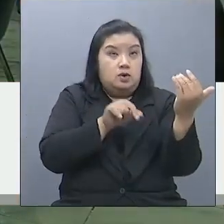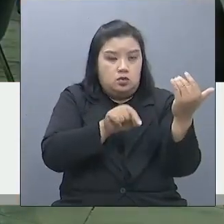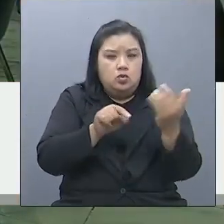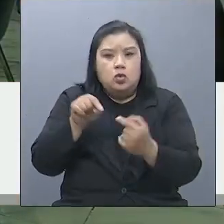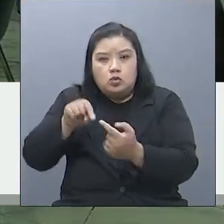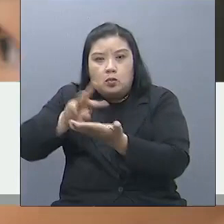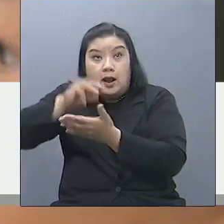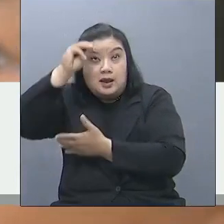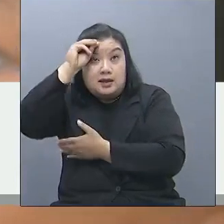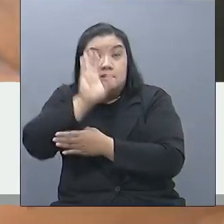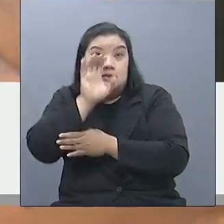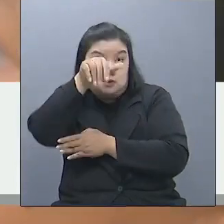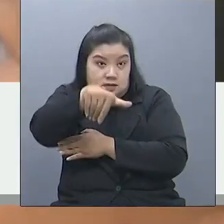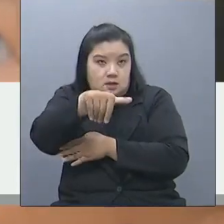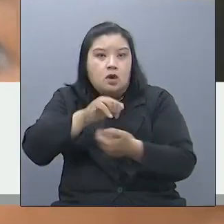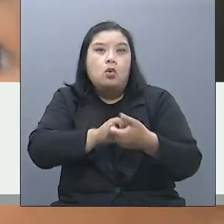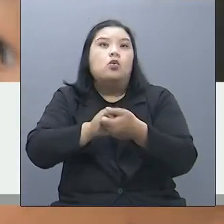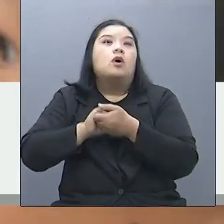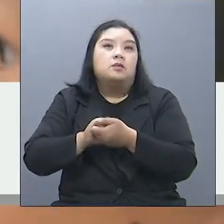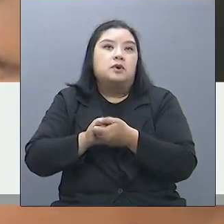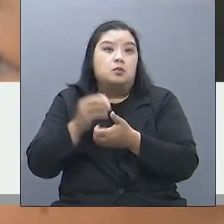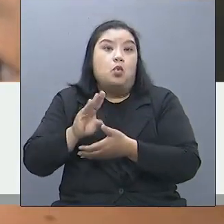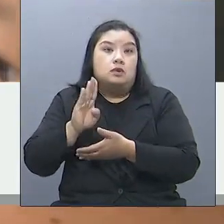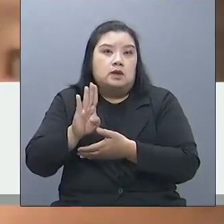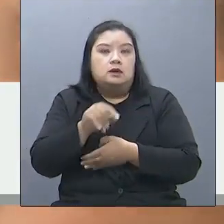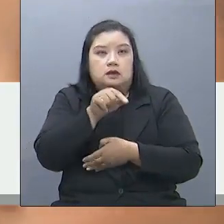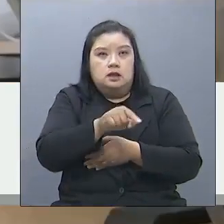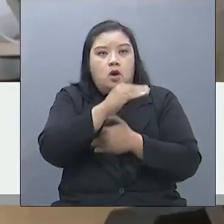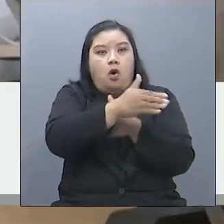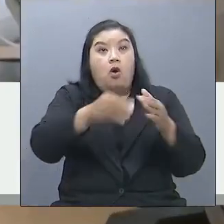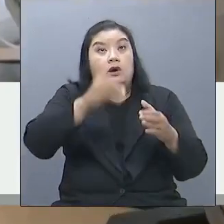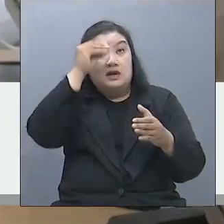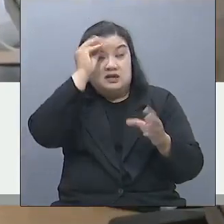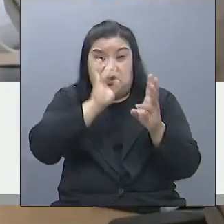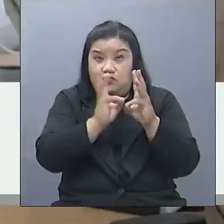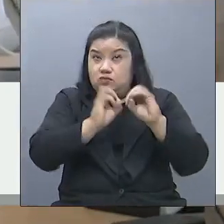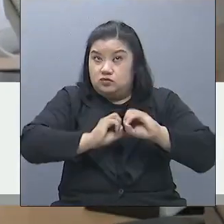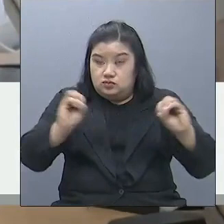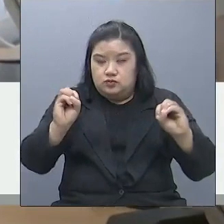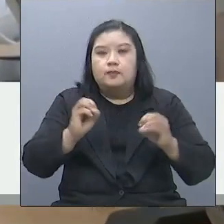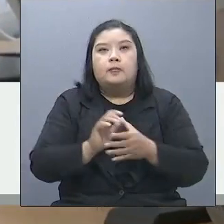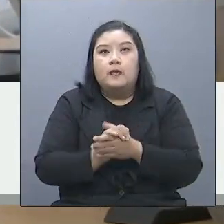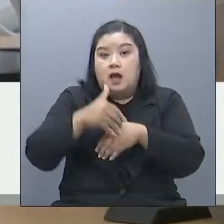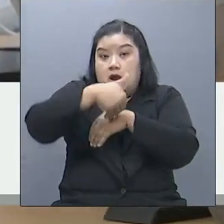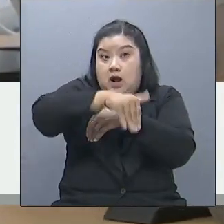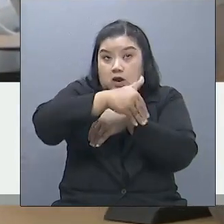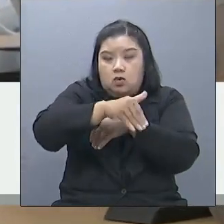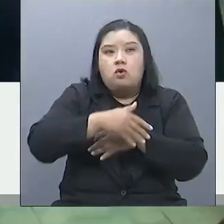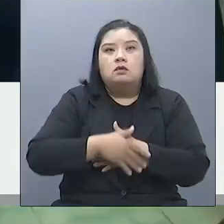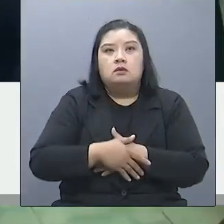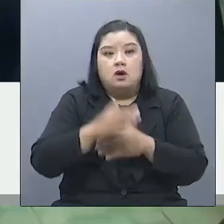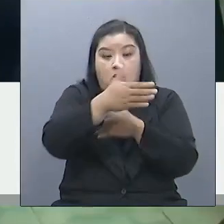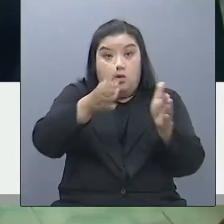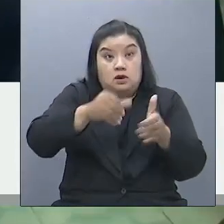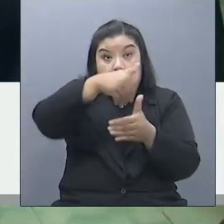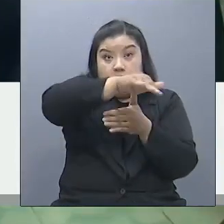ใหม่ร่วมกับบริษัทเอกชนปรับปรุงให้เป็นห้องเรียนปลอดฝุ่นค่ะด้านนอกเนี่ยค่าฝุ่นอยู่ที่149ไ